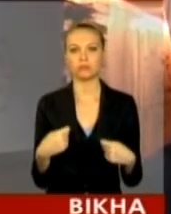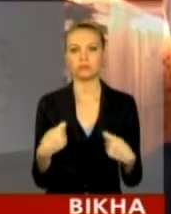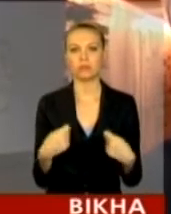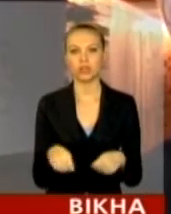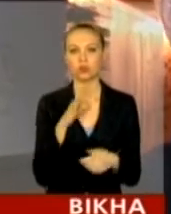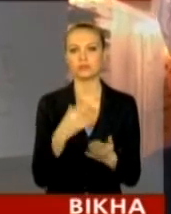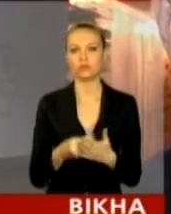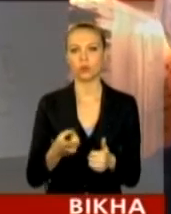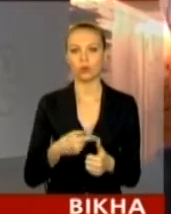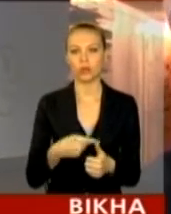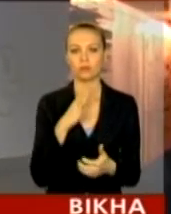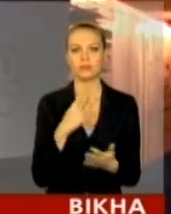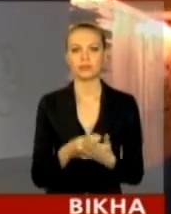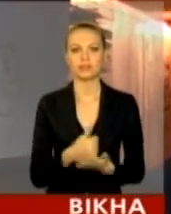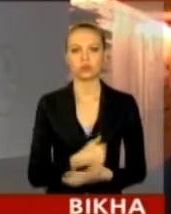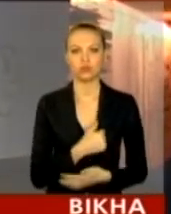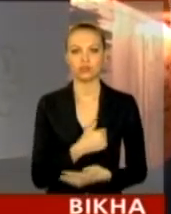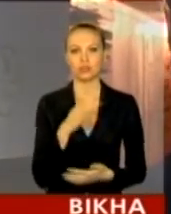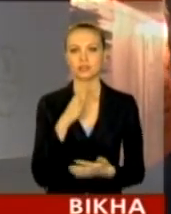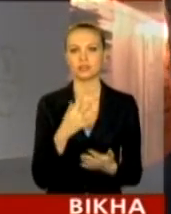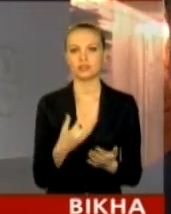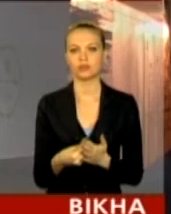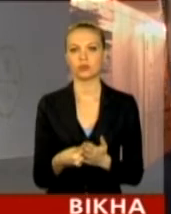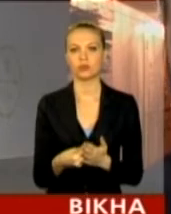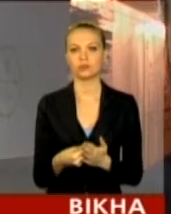продають своє ім'я, свою честь, свою…